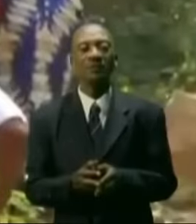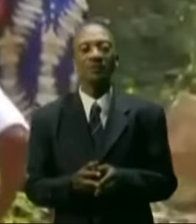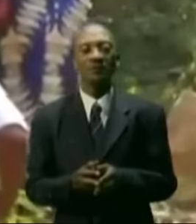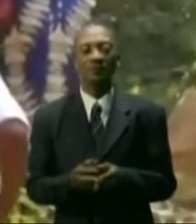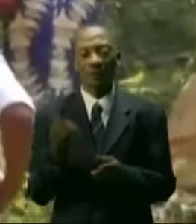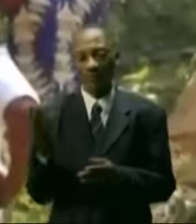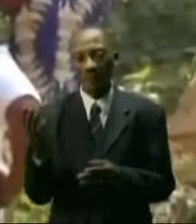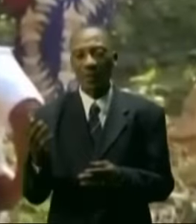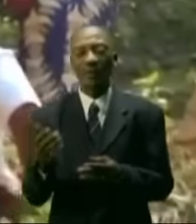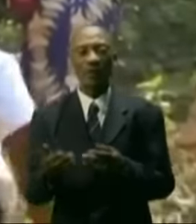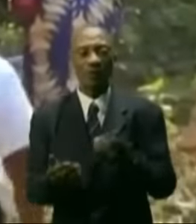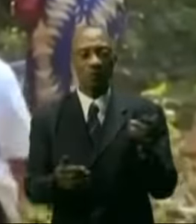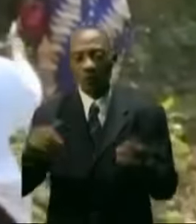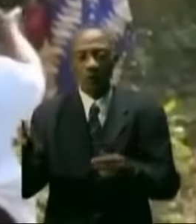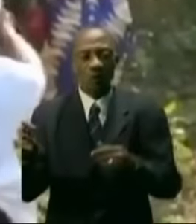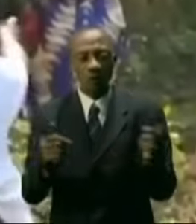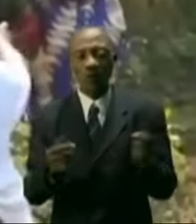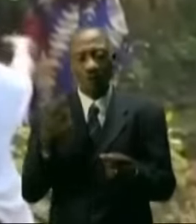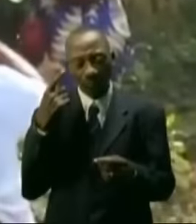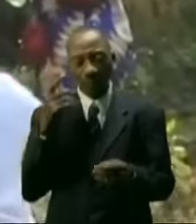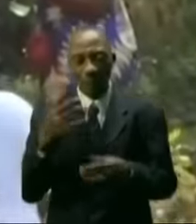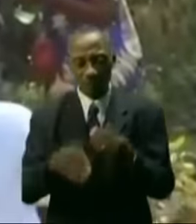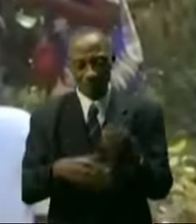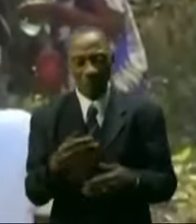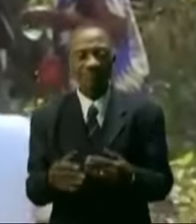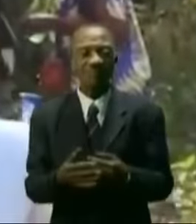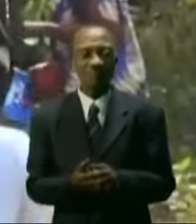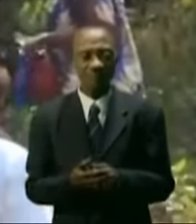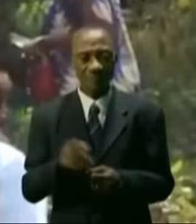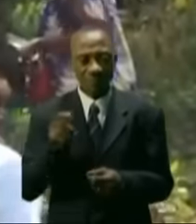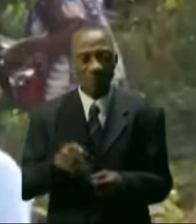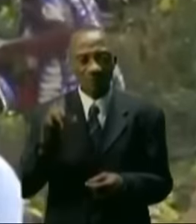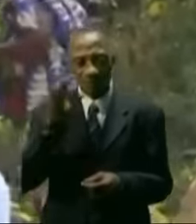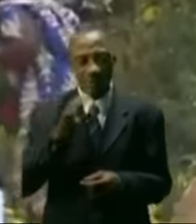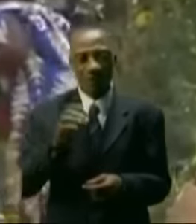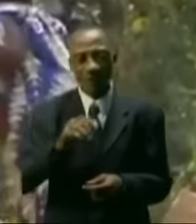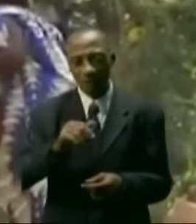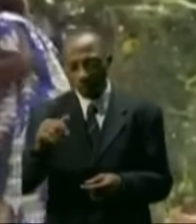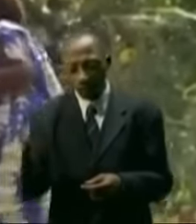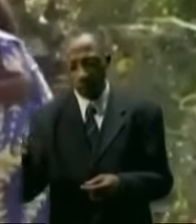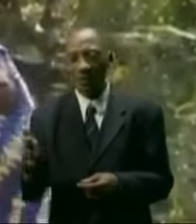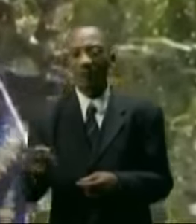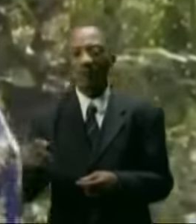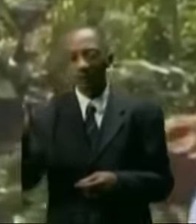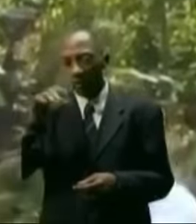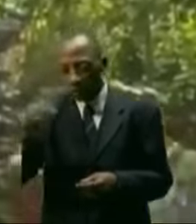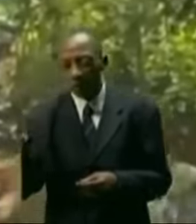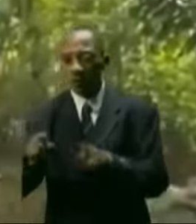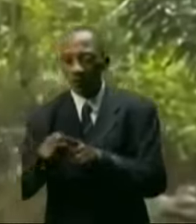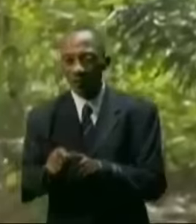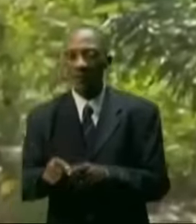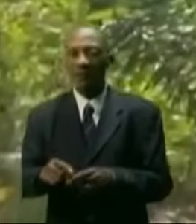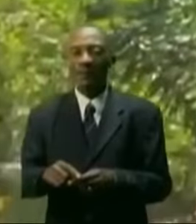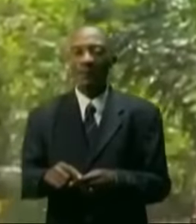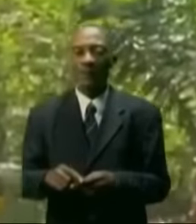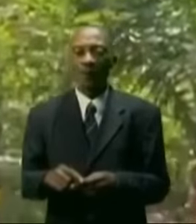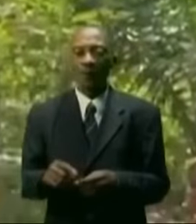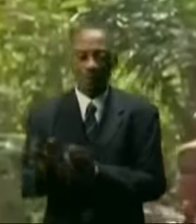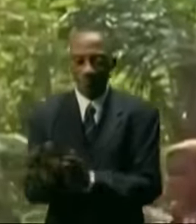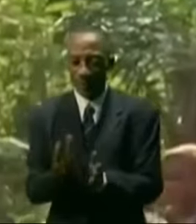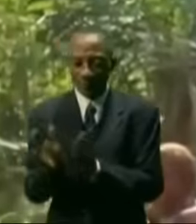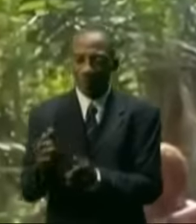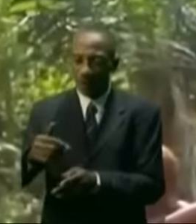et émet le vœu de voir d'autres sources d'eau de son entité aménagées pour le bien-être de ses administrés.